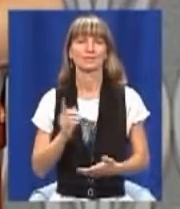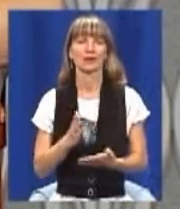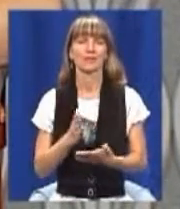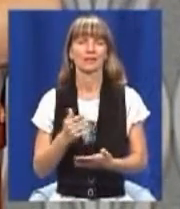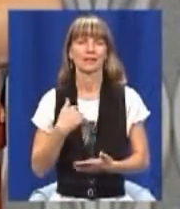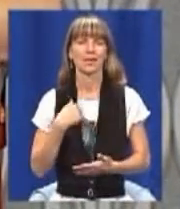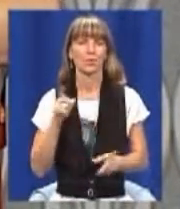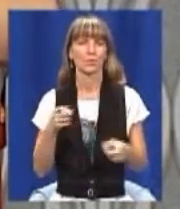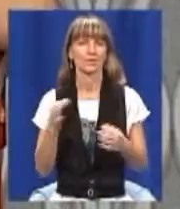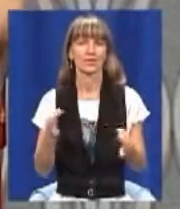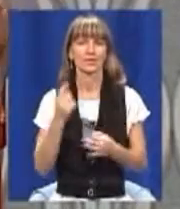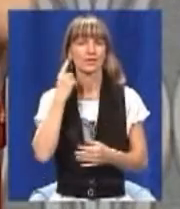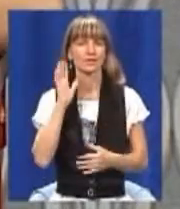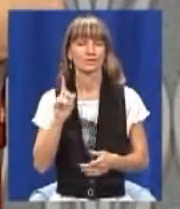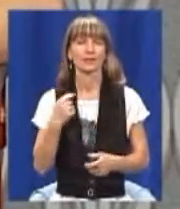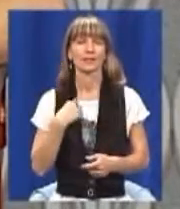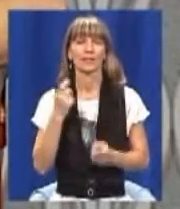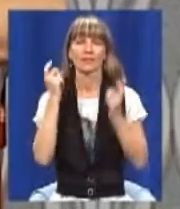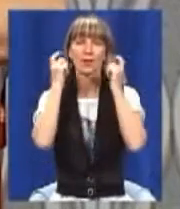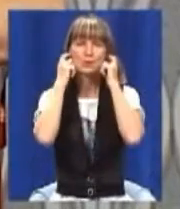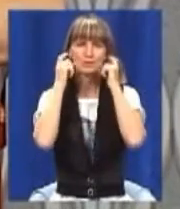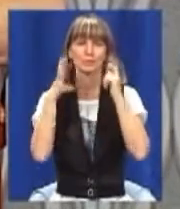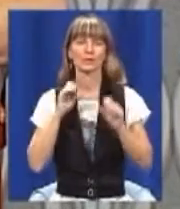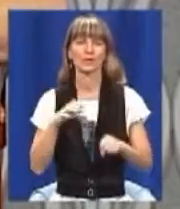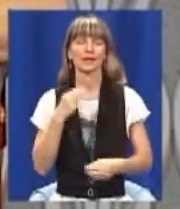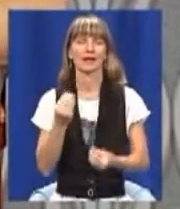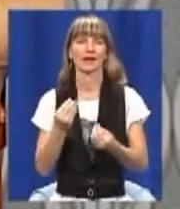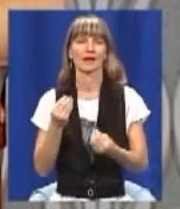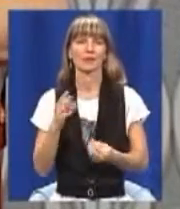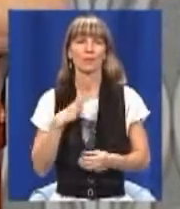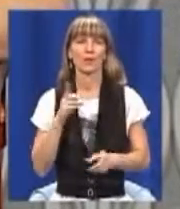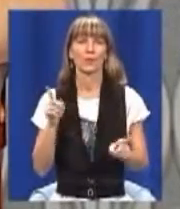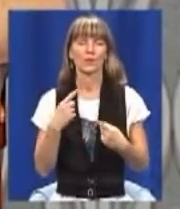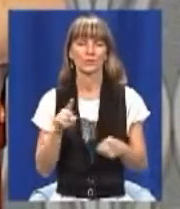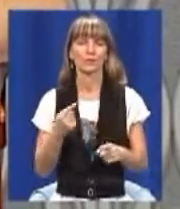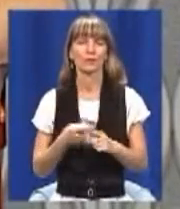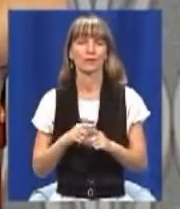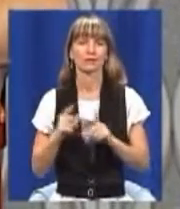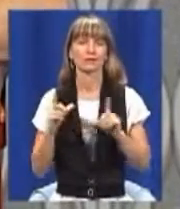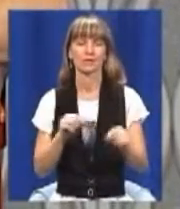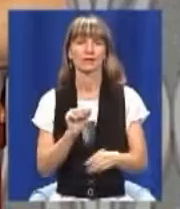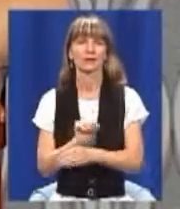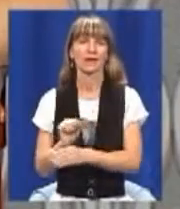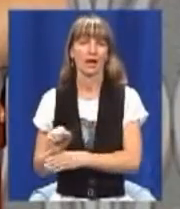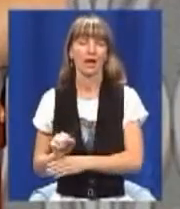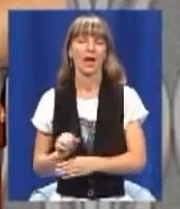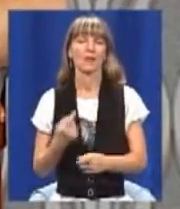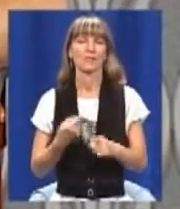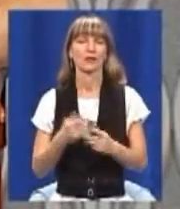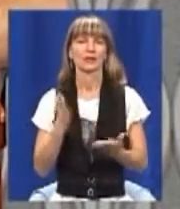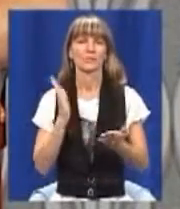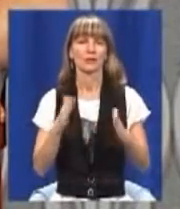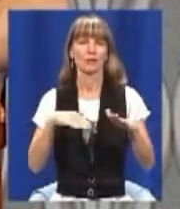музика ніколи не чув, тому що я їздив у навушниках. Можливо, там і грала музика, проте я її не слухав і тому проїжджав зупинки. Тому, якщо будете